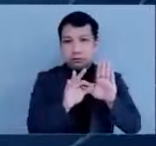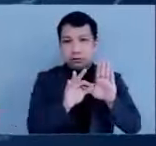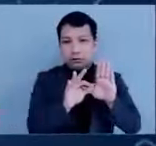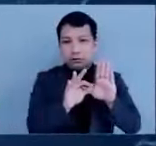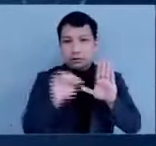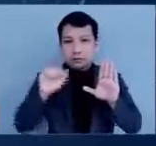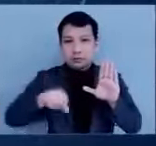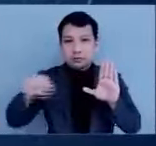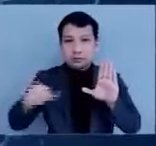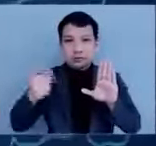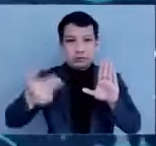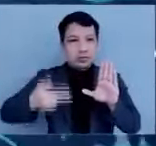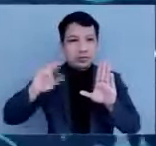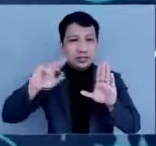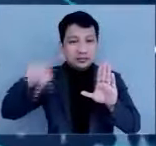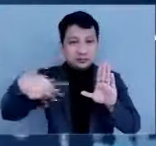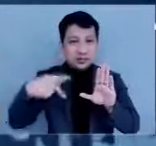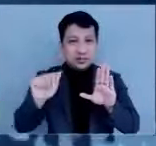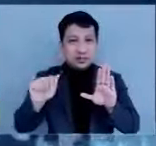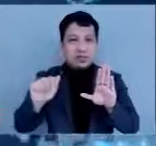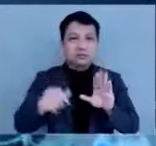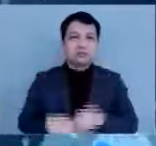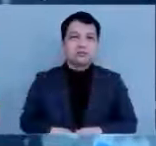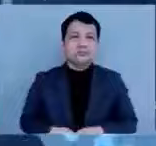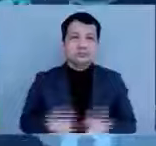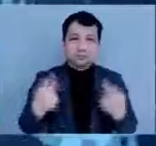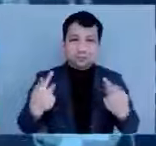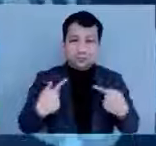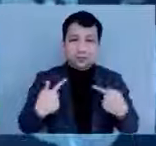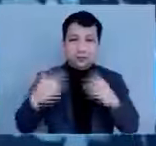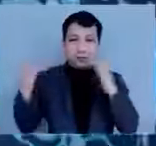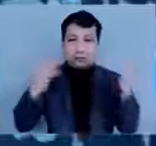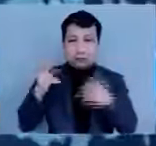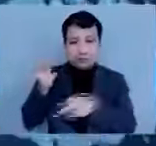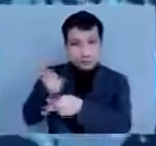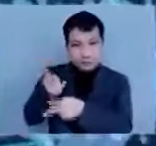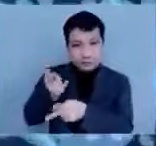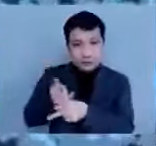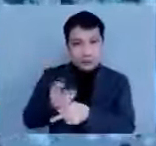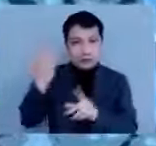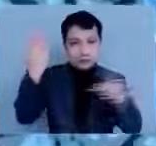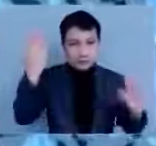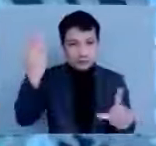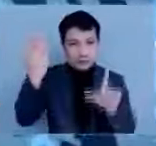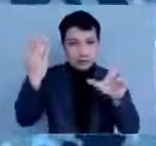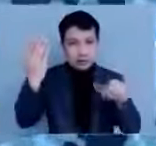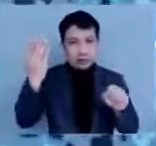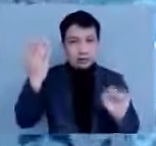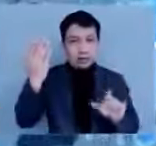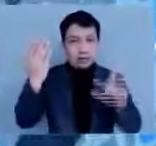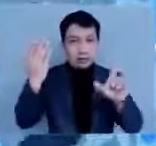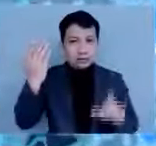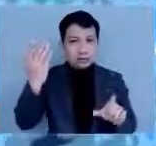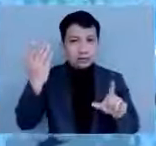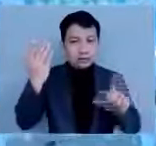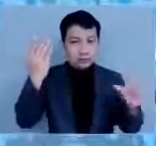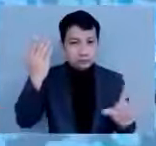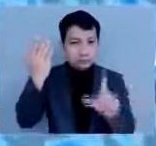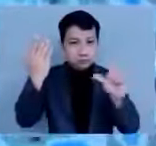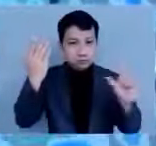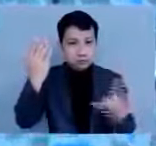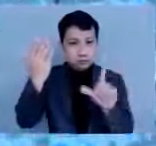high pressure area. Samantala, posible ring maging bagyo ang isa sa dalawang low pressure area sa silangan ng bansa. Sa Sabado